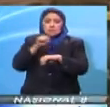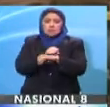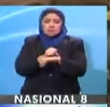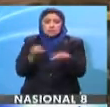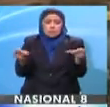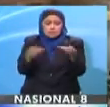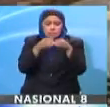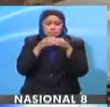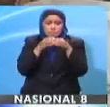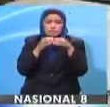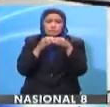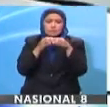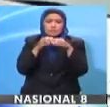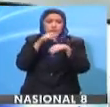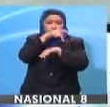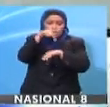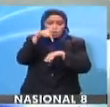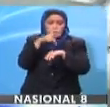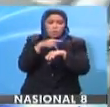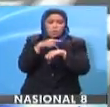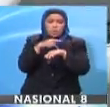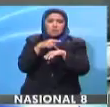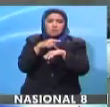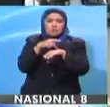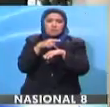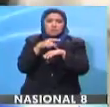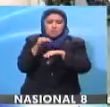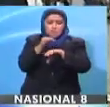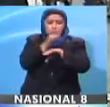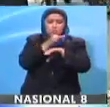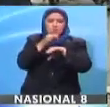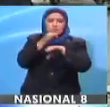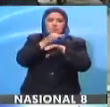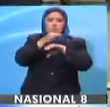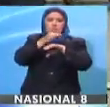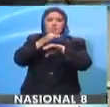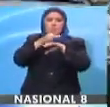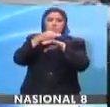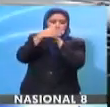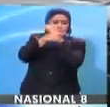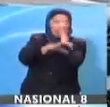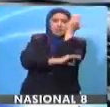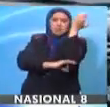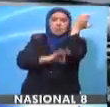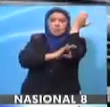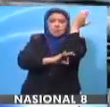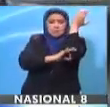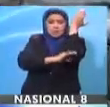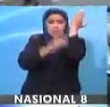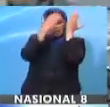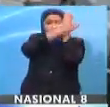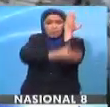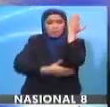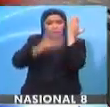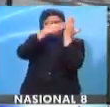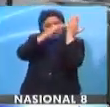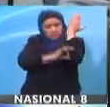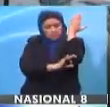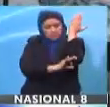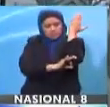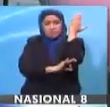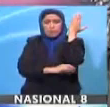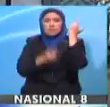City di hujung Semenanjung yang mana dia terselamat daripada buffer